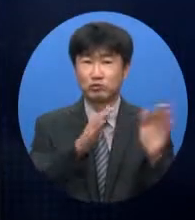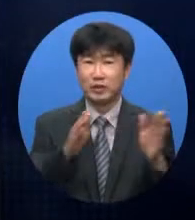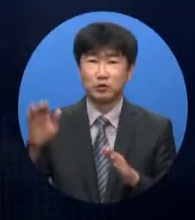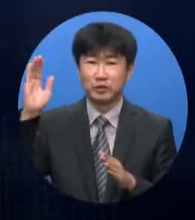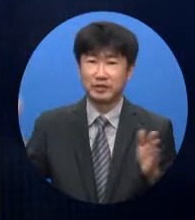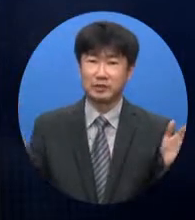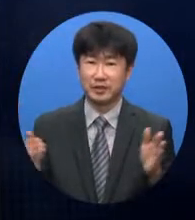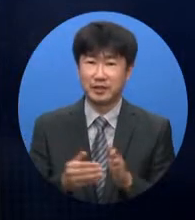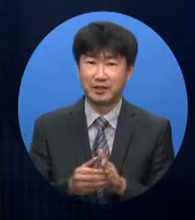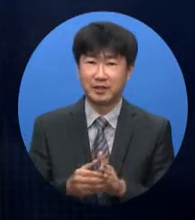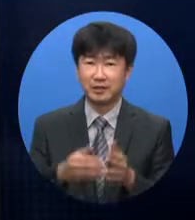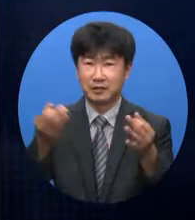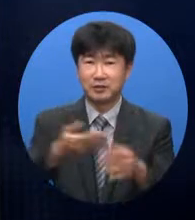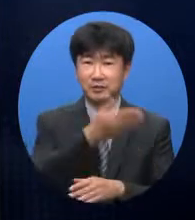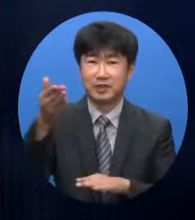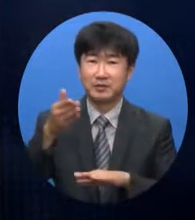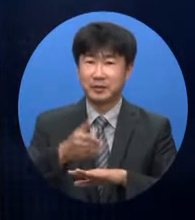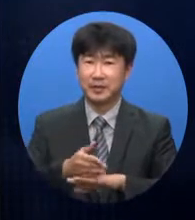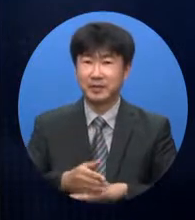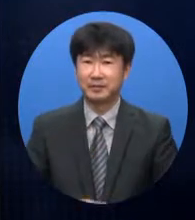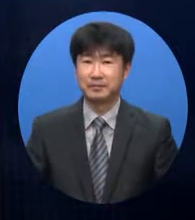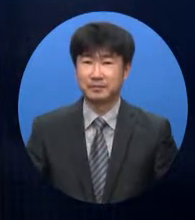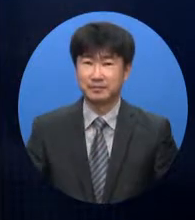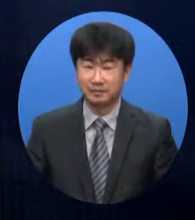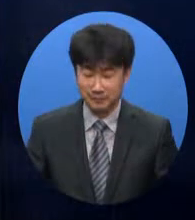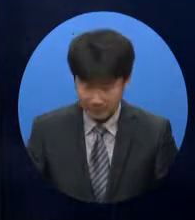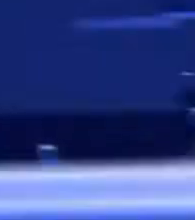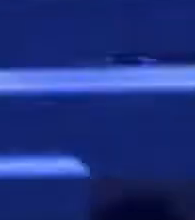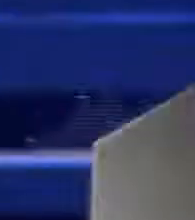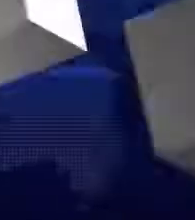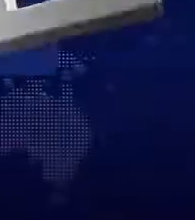오늘 준비한 소식은 여기까지입니다. 시청해주신 여러분 고맙습니다.